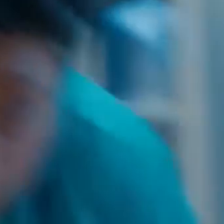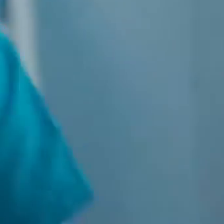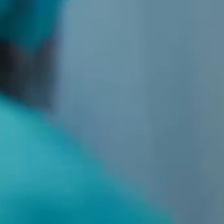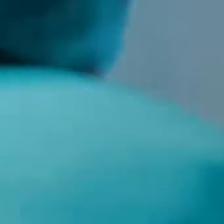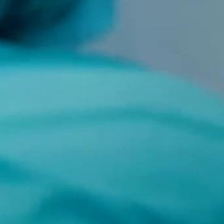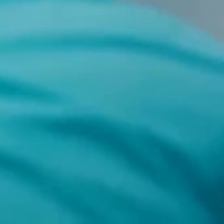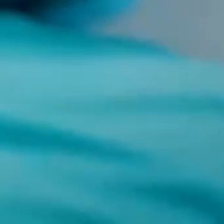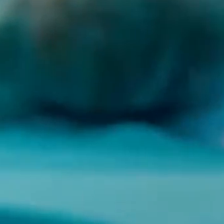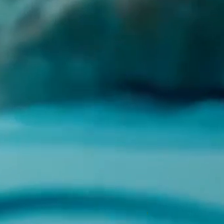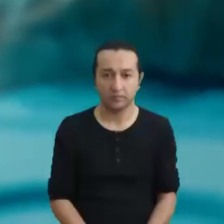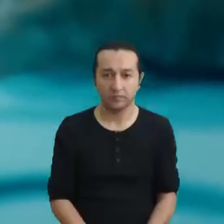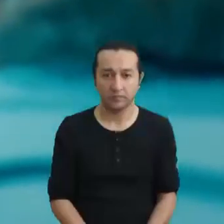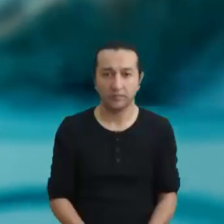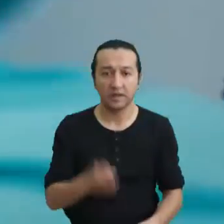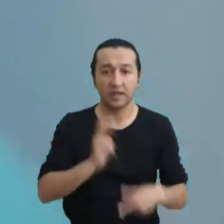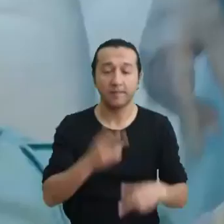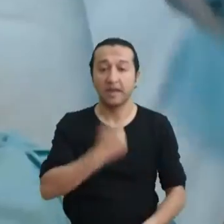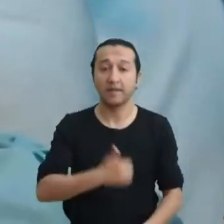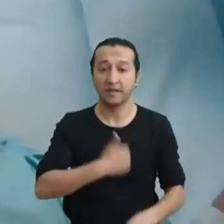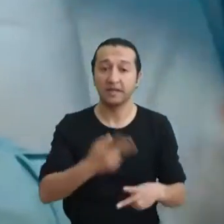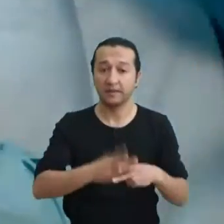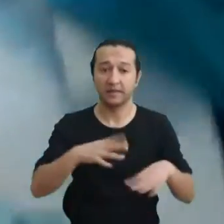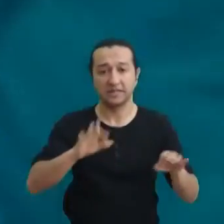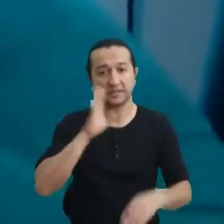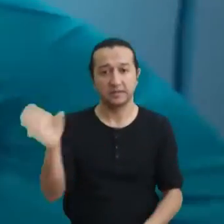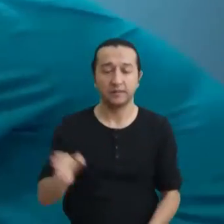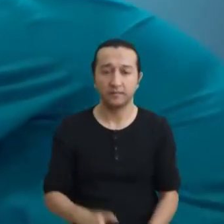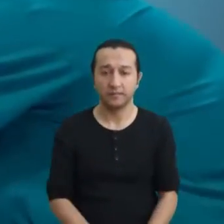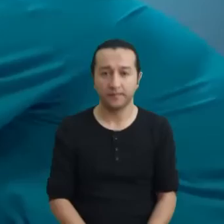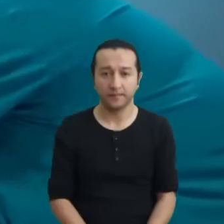kayıyor. Hüsnü de içeride. Hemen ameliyathaneye hazırlayın.